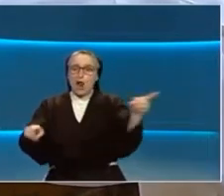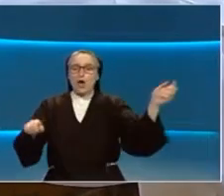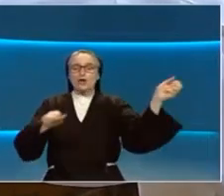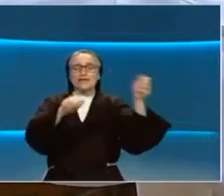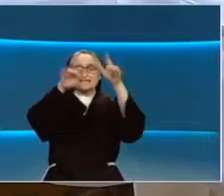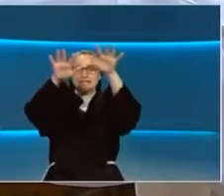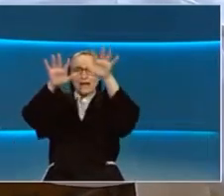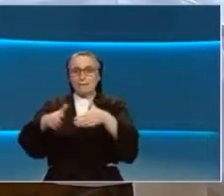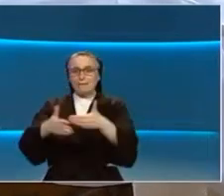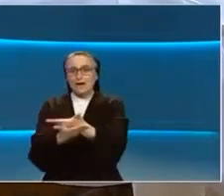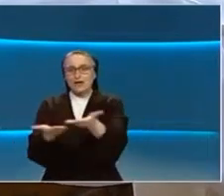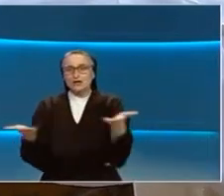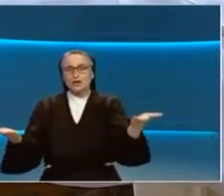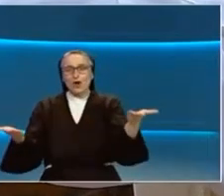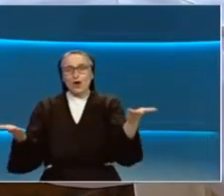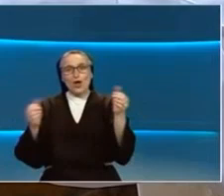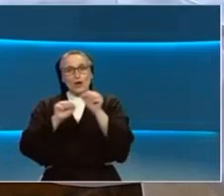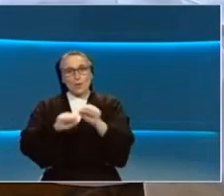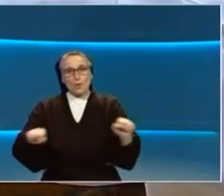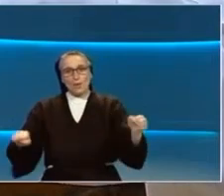Santo Spirito Paraclito,